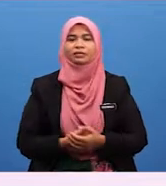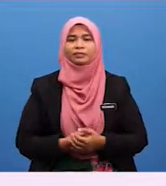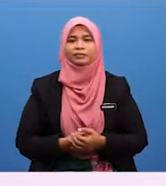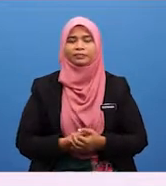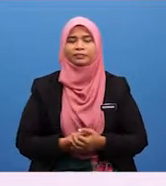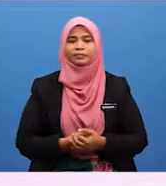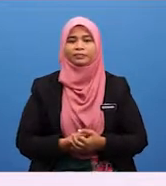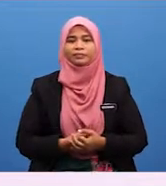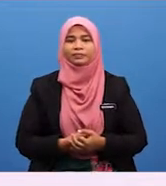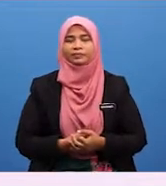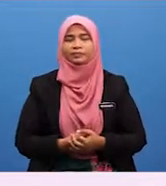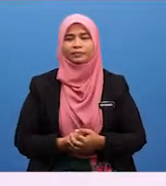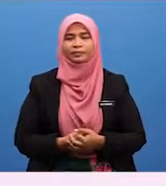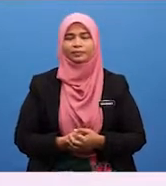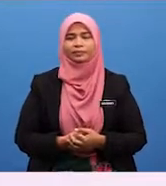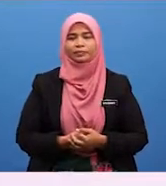atas usaha yang kecil.